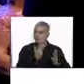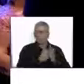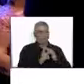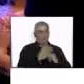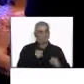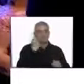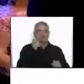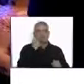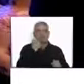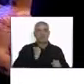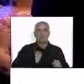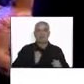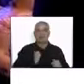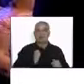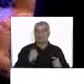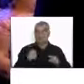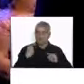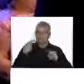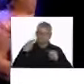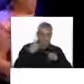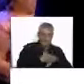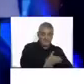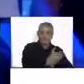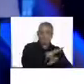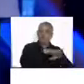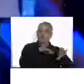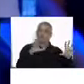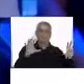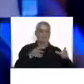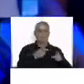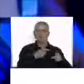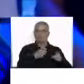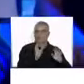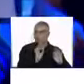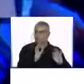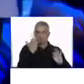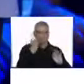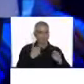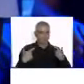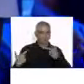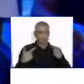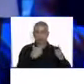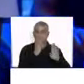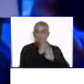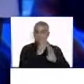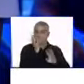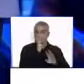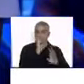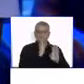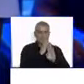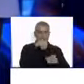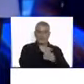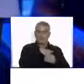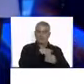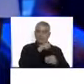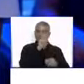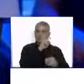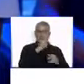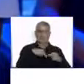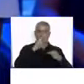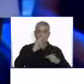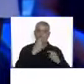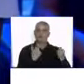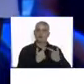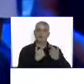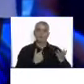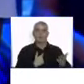הוא רצה לראות חיילים. כשהגענו פנימה לתוך השטח הכינוס, ממש היה שם התקלות של מחבלים, כי עדיין היו מחבלים בזיקים ביום